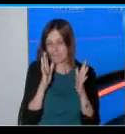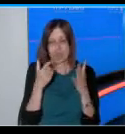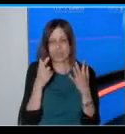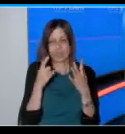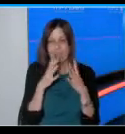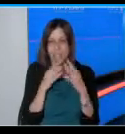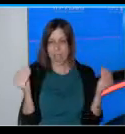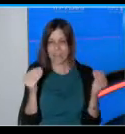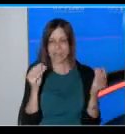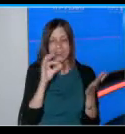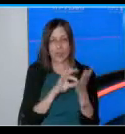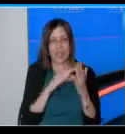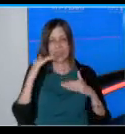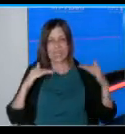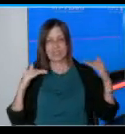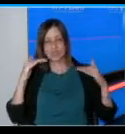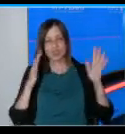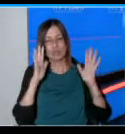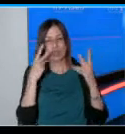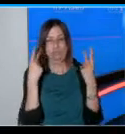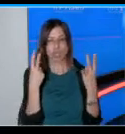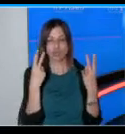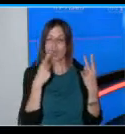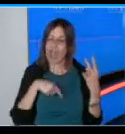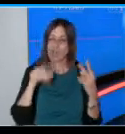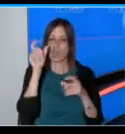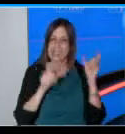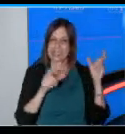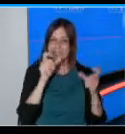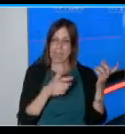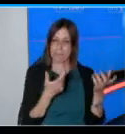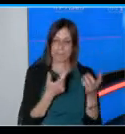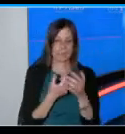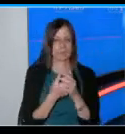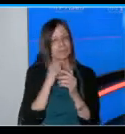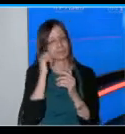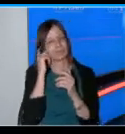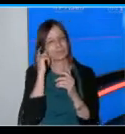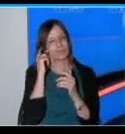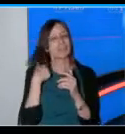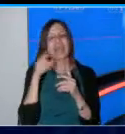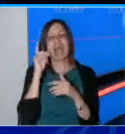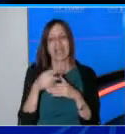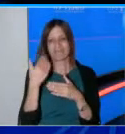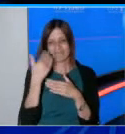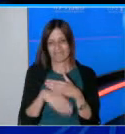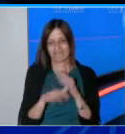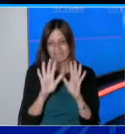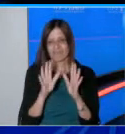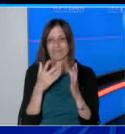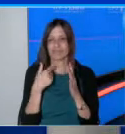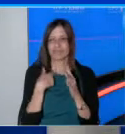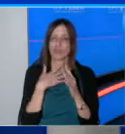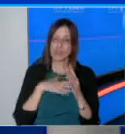לאבד את נקודת האיזון שהיא מאוד חשובה לנו כאזרחים. בסופו כן. של דבר, לא, אני חייב לשים רגע אלימות, נקודה. אנחנו רוצים להישאר